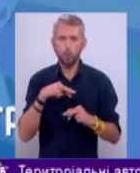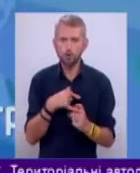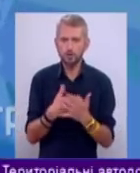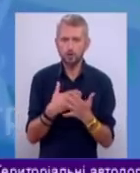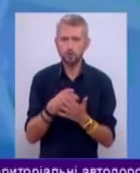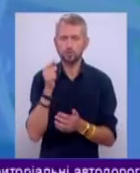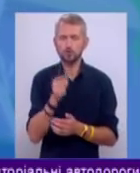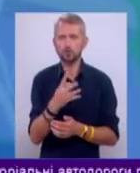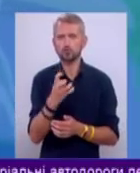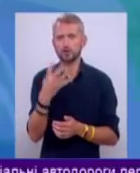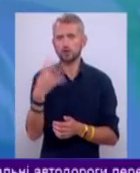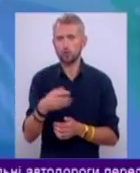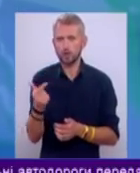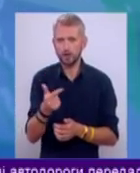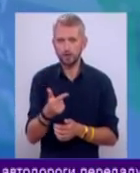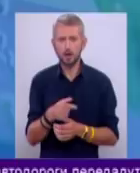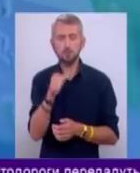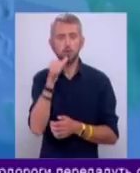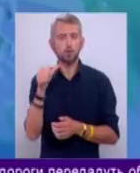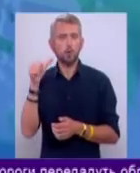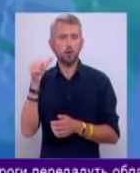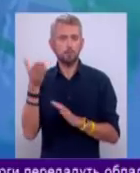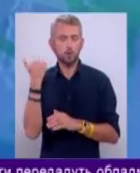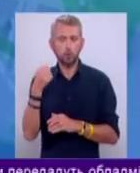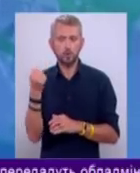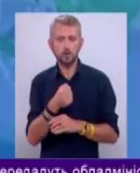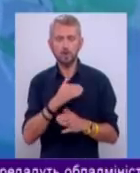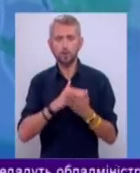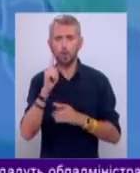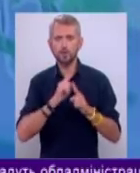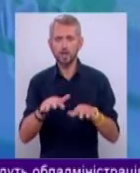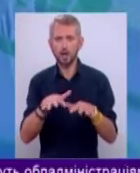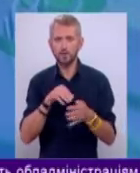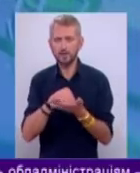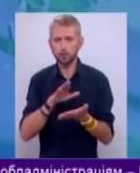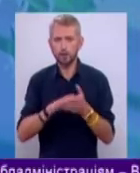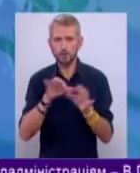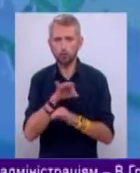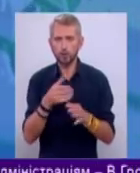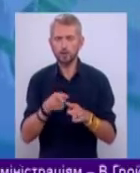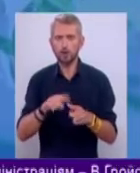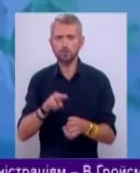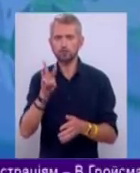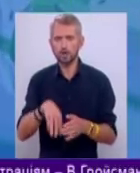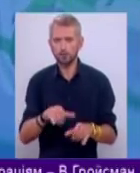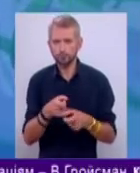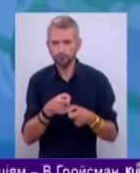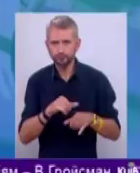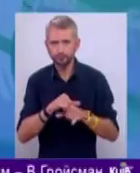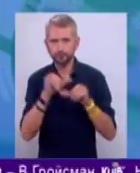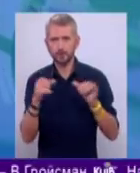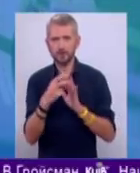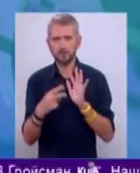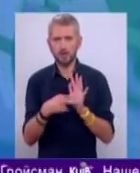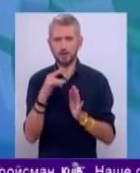приміром, 1440. Та минулого тижня у Верховній Раді зареєстрували законопроект, за яким штраф зросте майже в 17